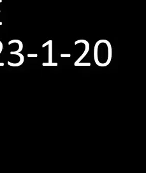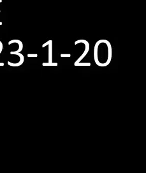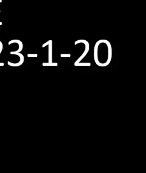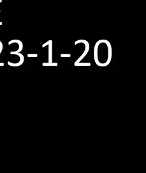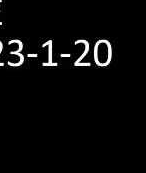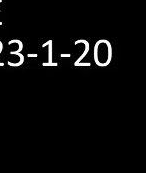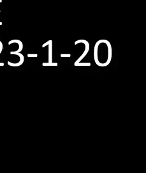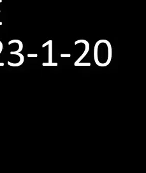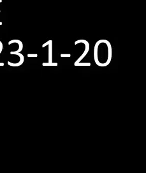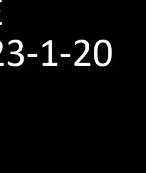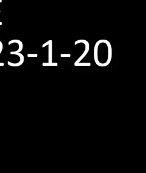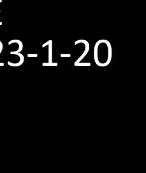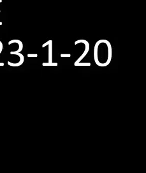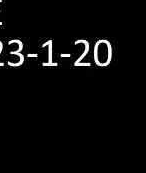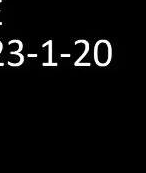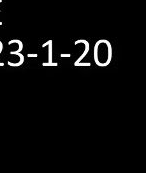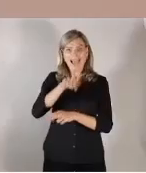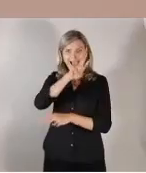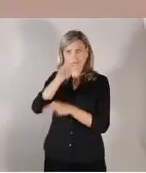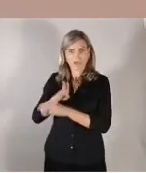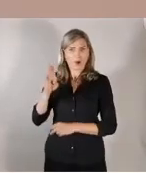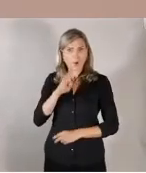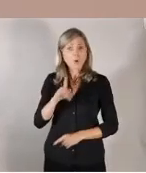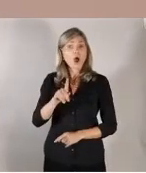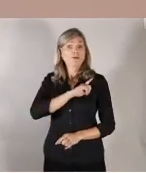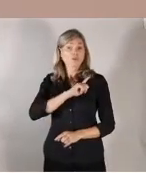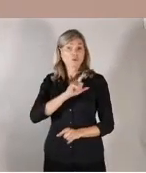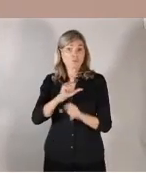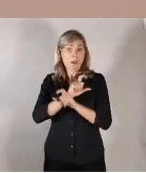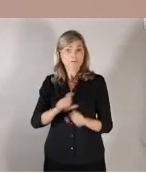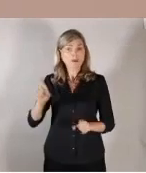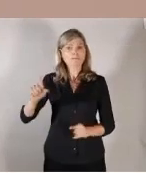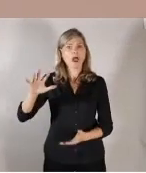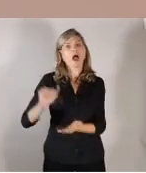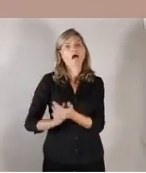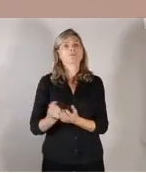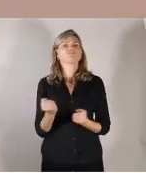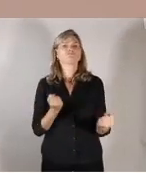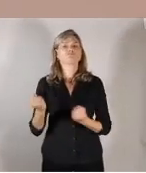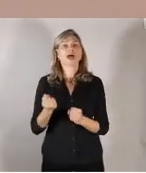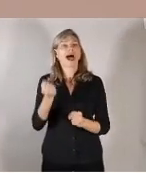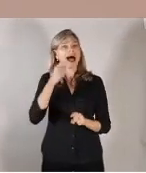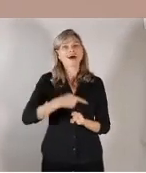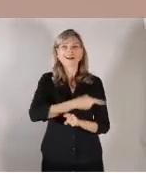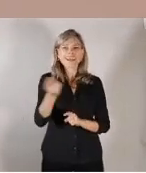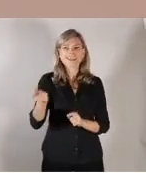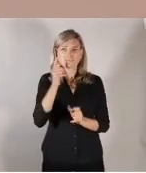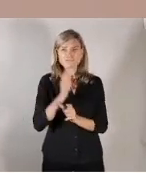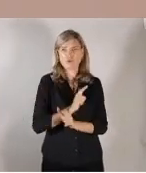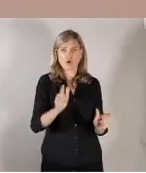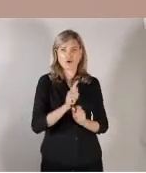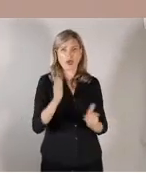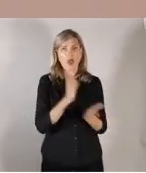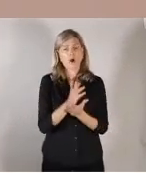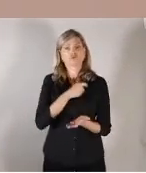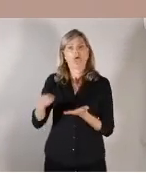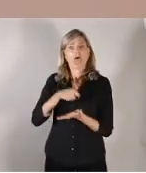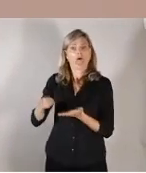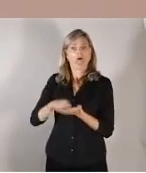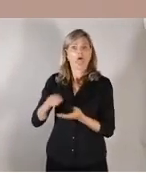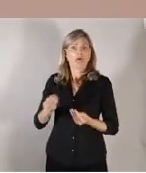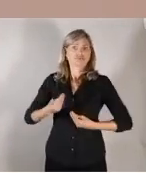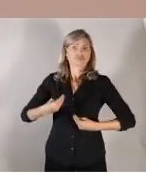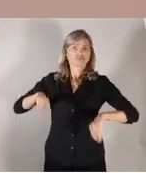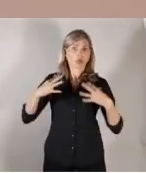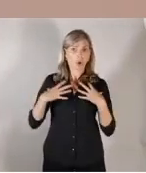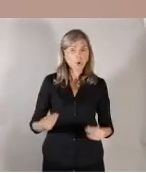www Které považují tento majetek a naše lidi spíše za kořist než za